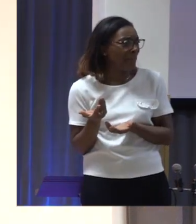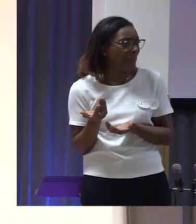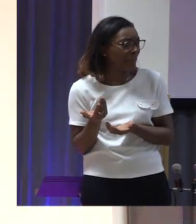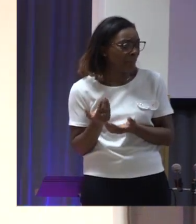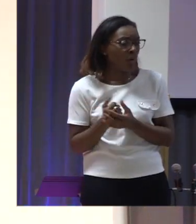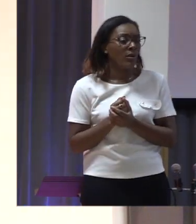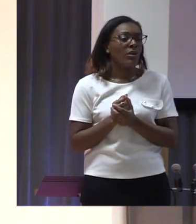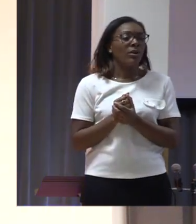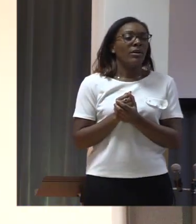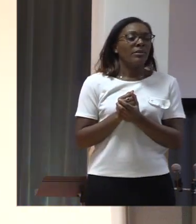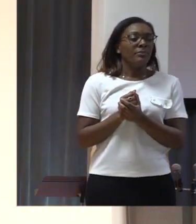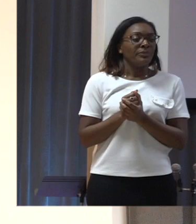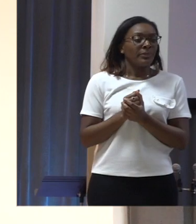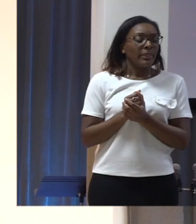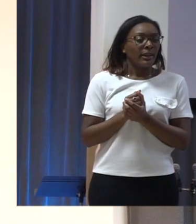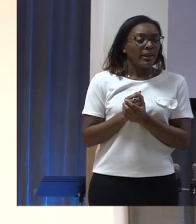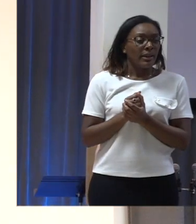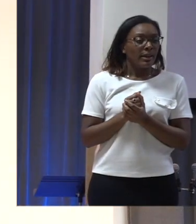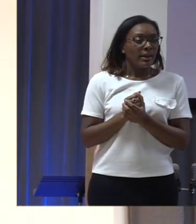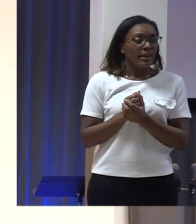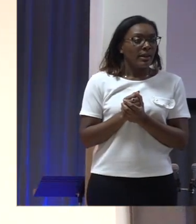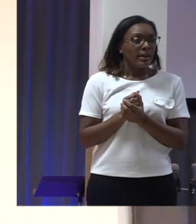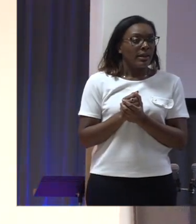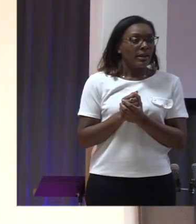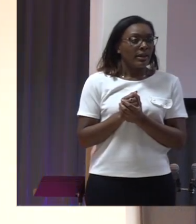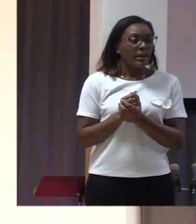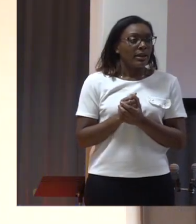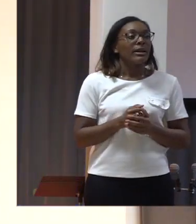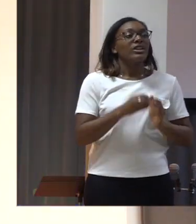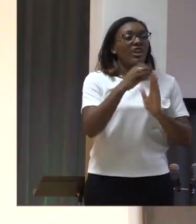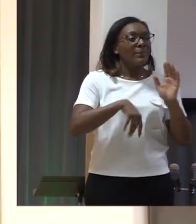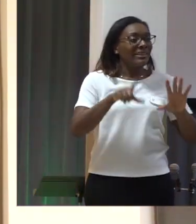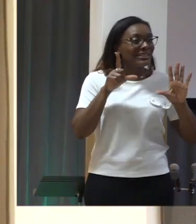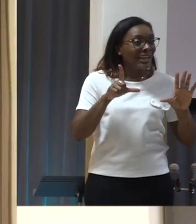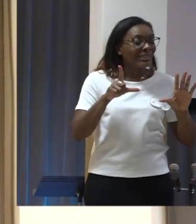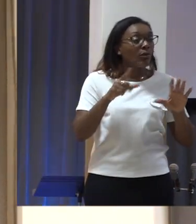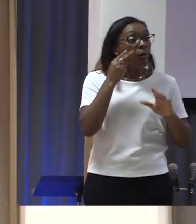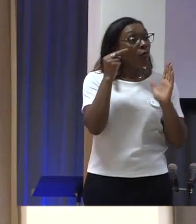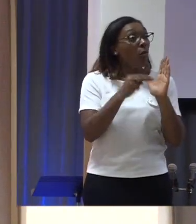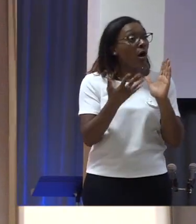à Gilgal, à Mitzpah. Chaque année, il se mettait à juger.